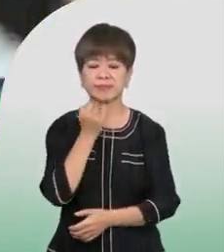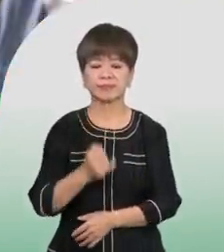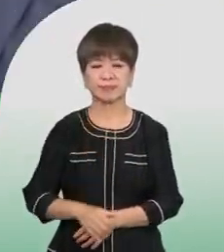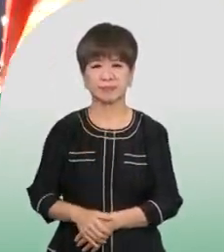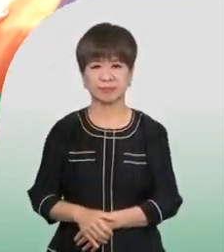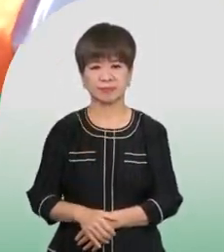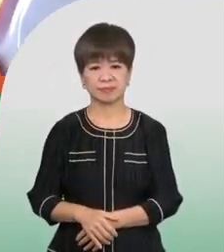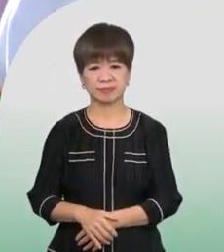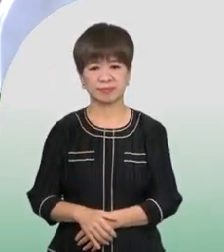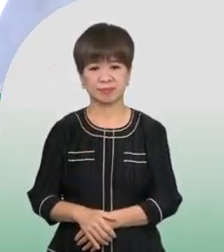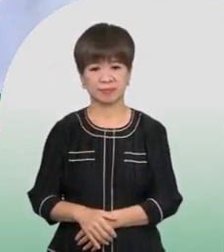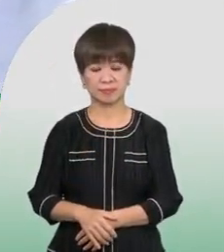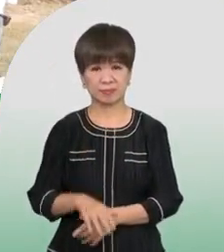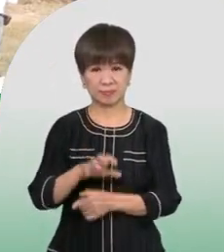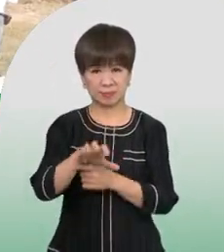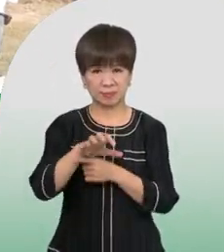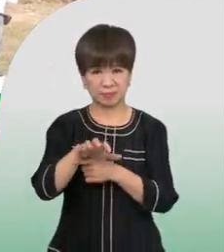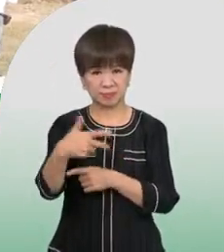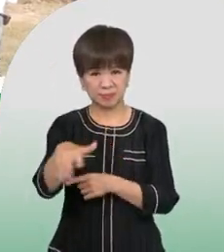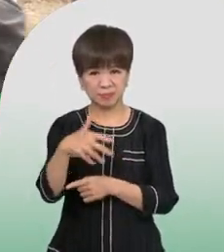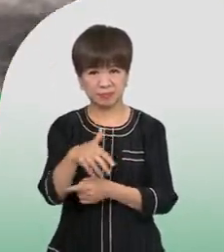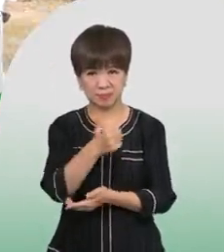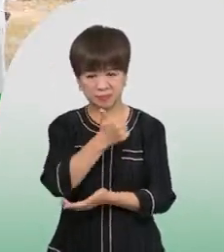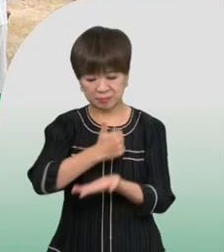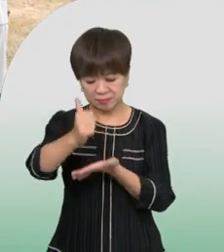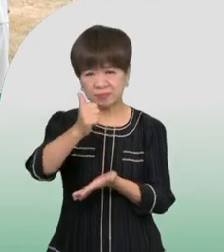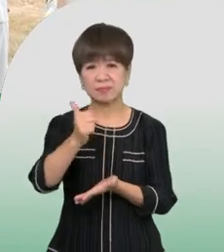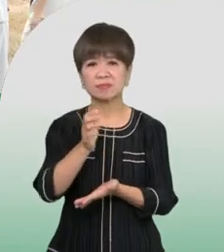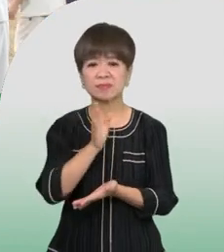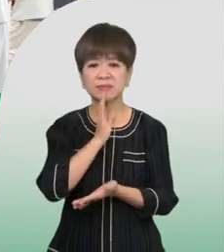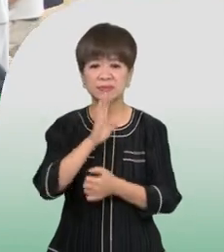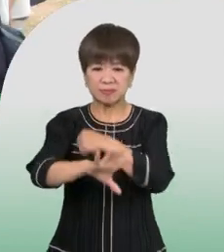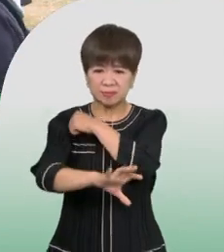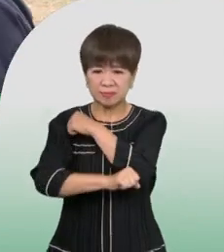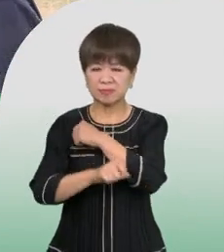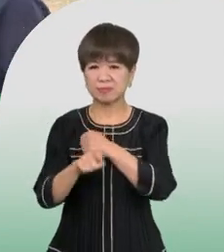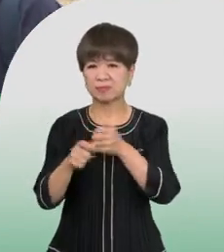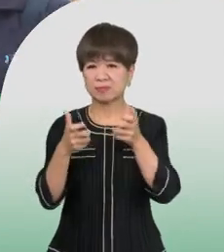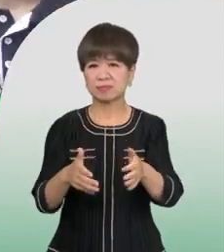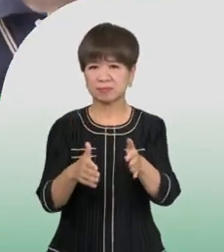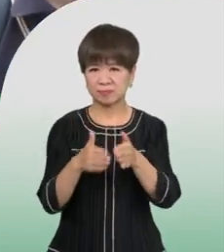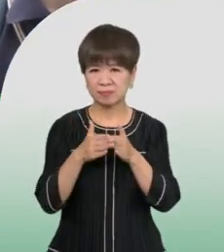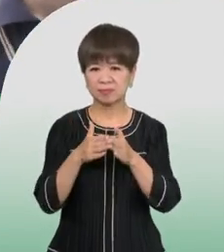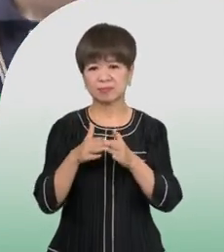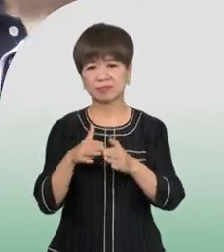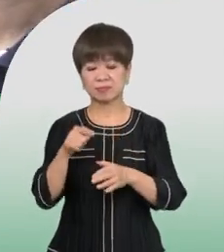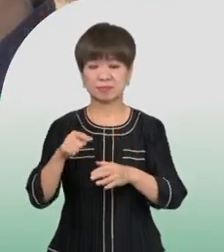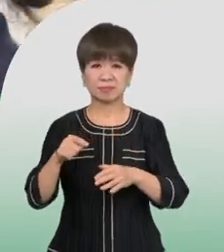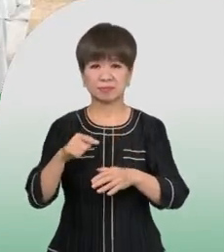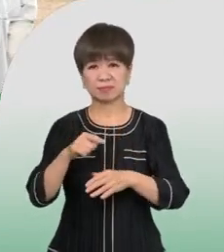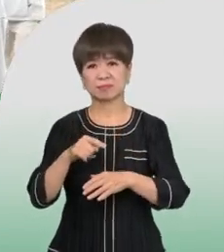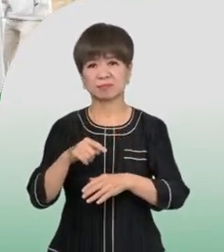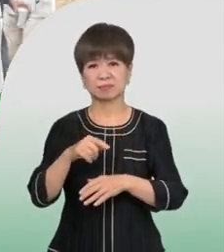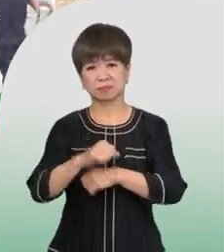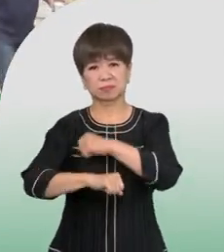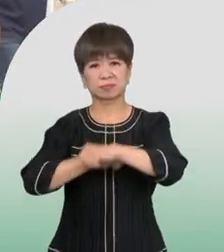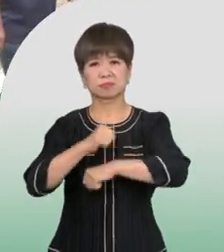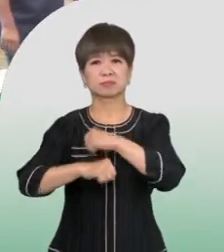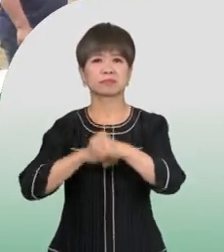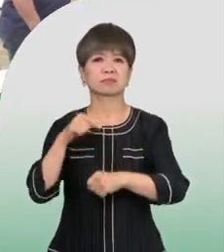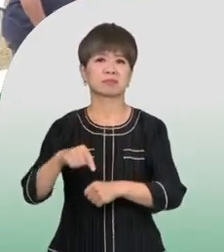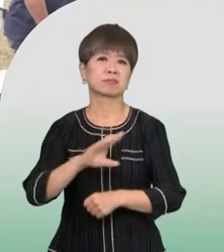那我想，农水的一个灌溉是我们的农业基础的一个很大的一个活力来源。那我们也希望